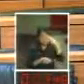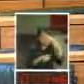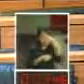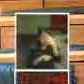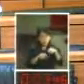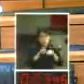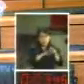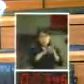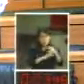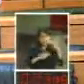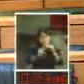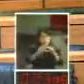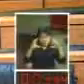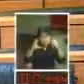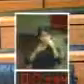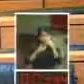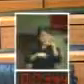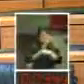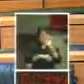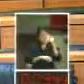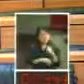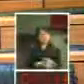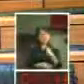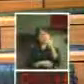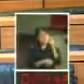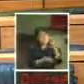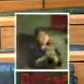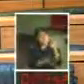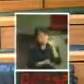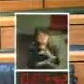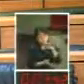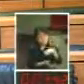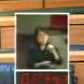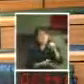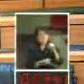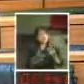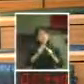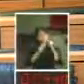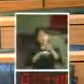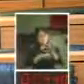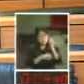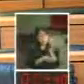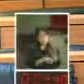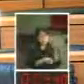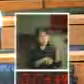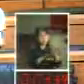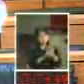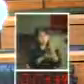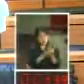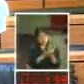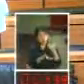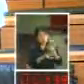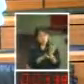พันของสำนักงานปลัดกระทรวงมหาดไทยมีการขอครับท่านประธานมีการของบประมาณจ